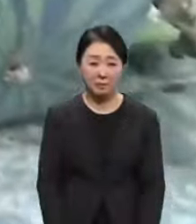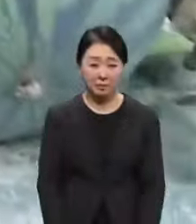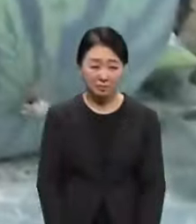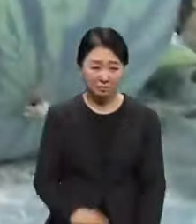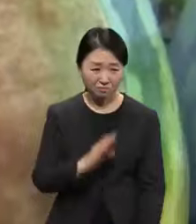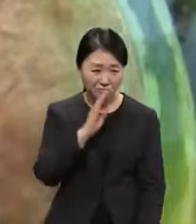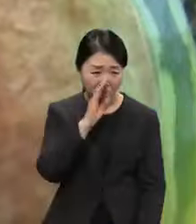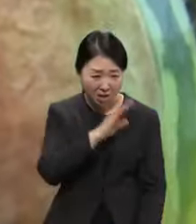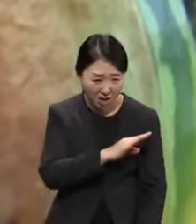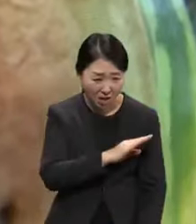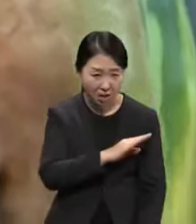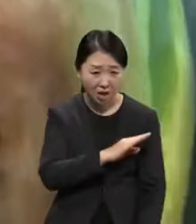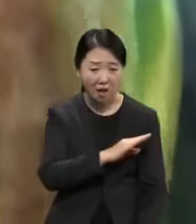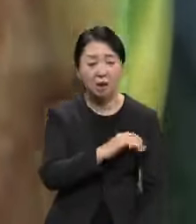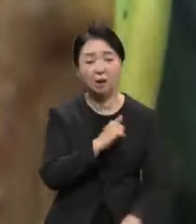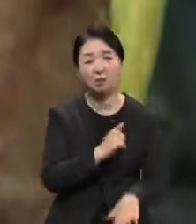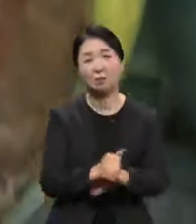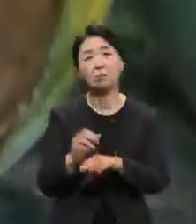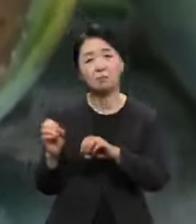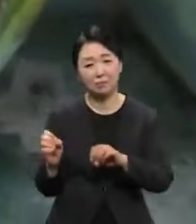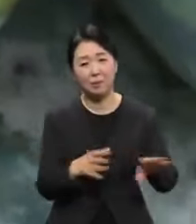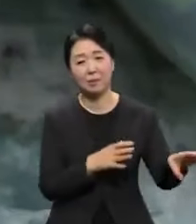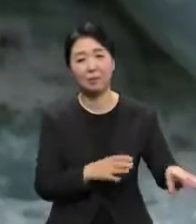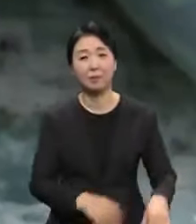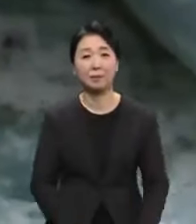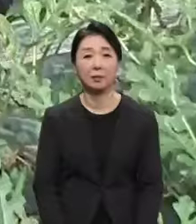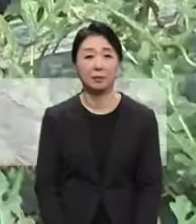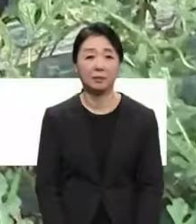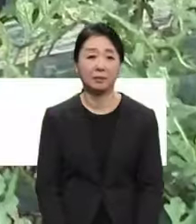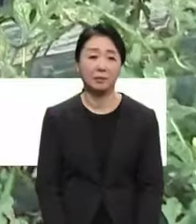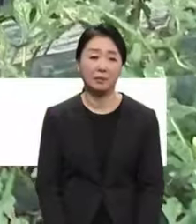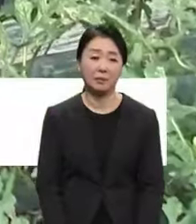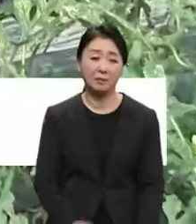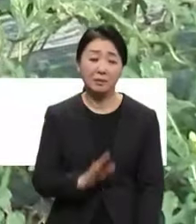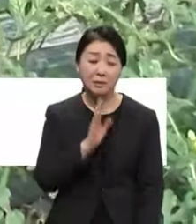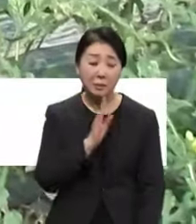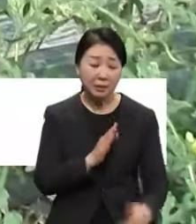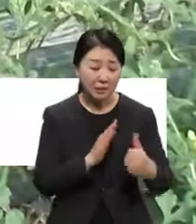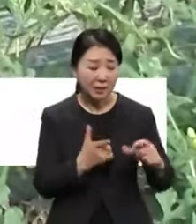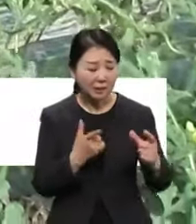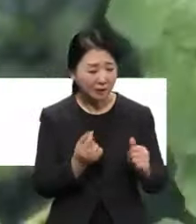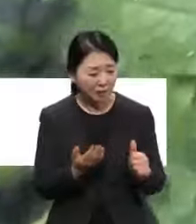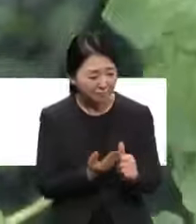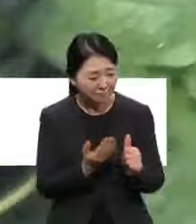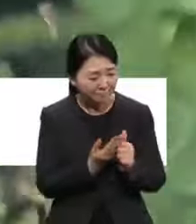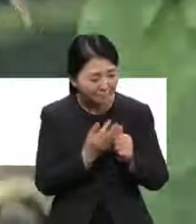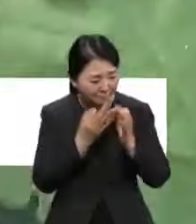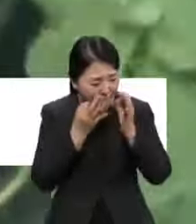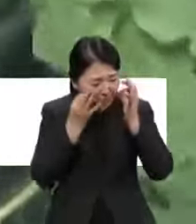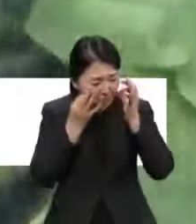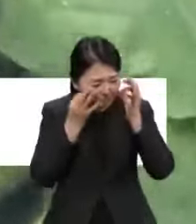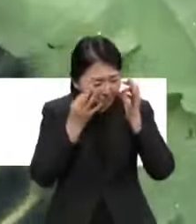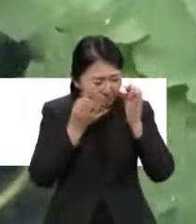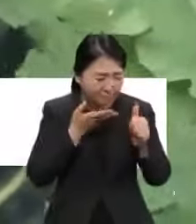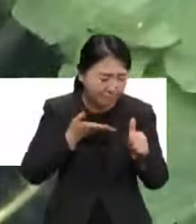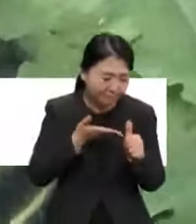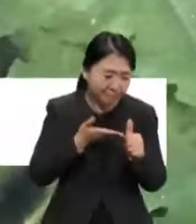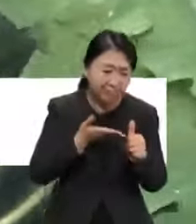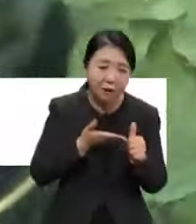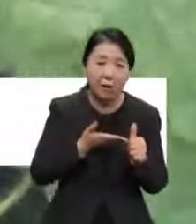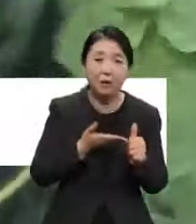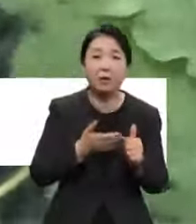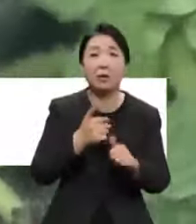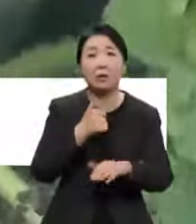수박은 내다 버릴 수밖에 없습니다 정말 자식처럼 우리가 애지 정지 키웠는데 1년 농사가 이거 되면 완전히